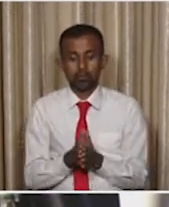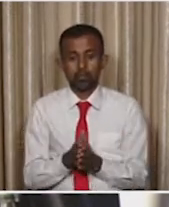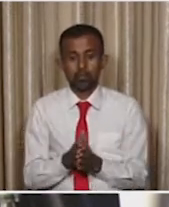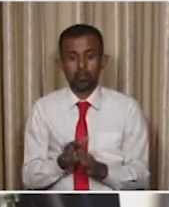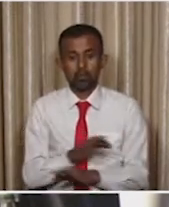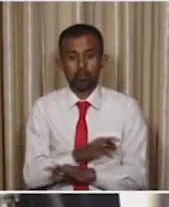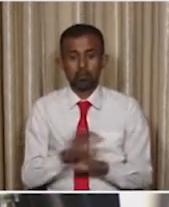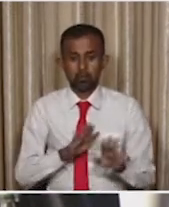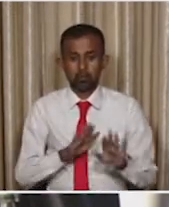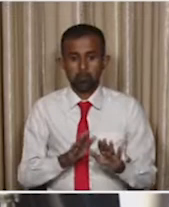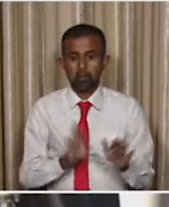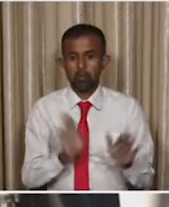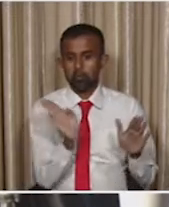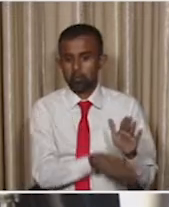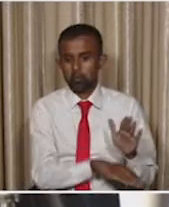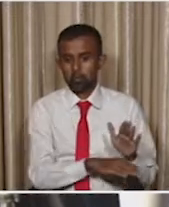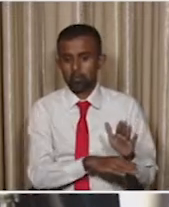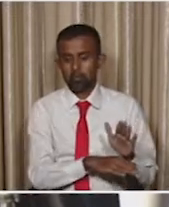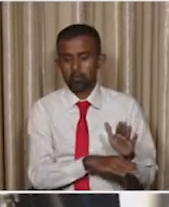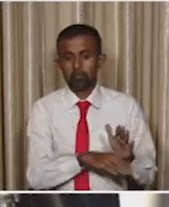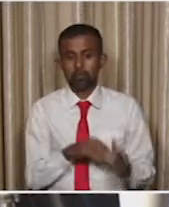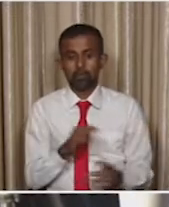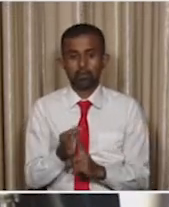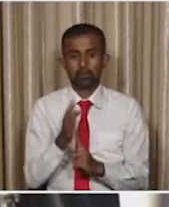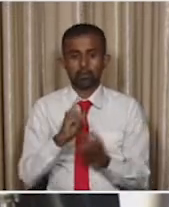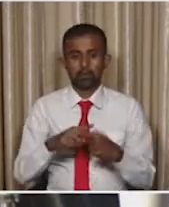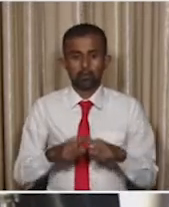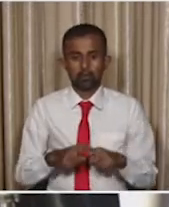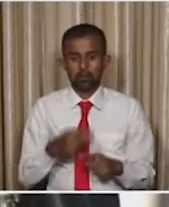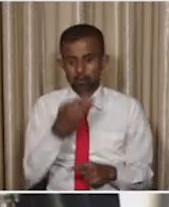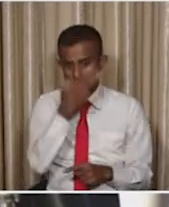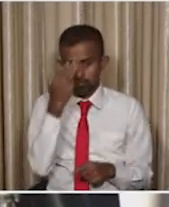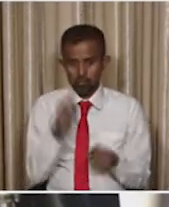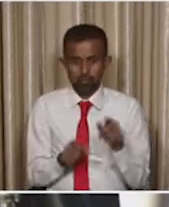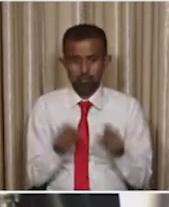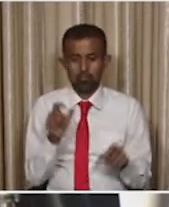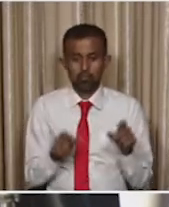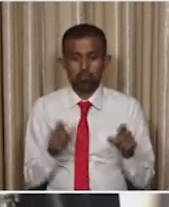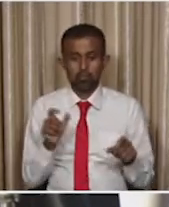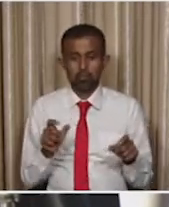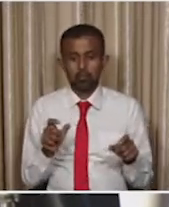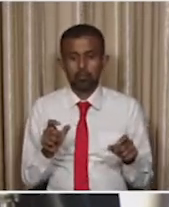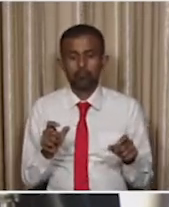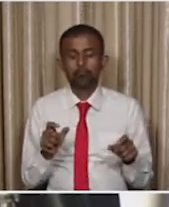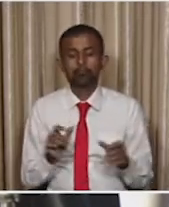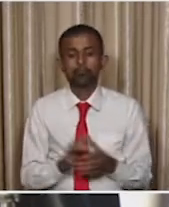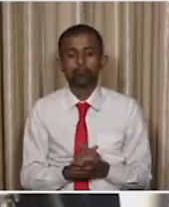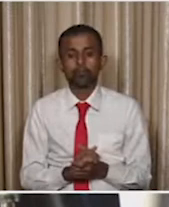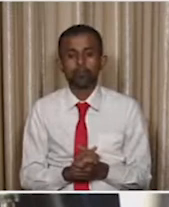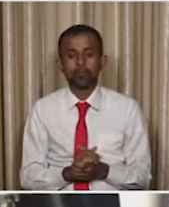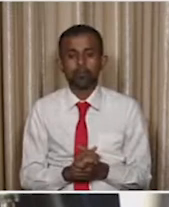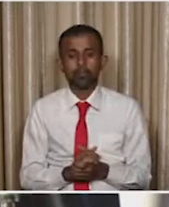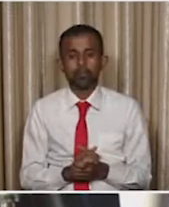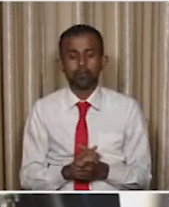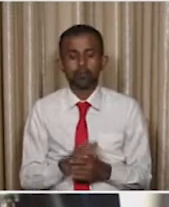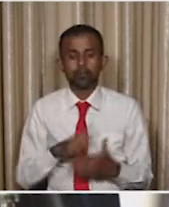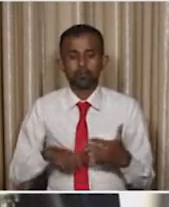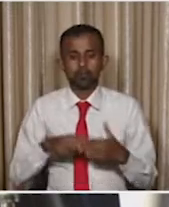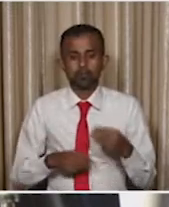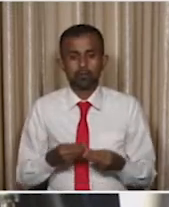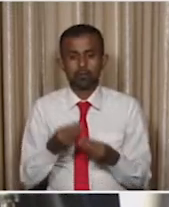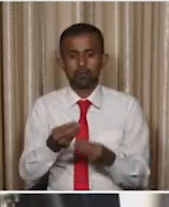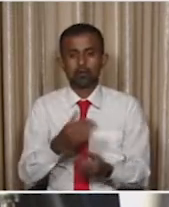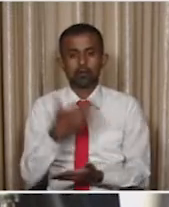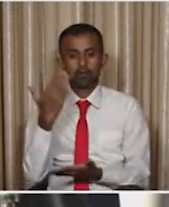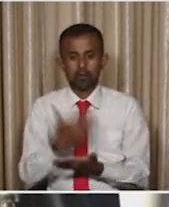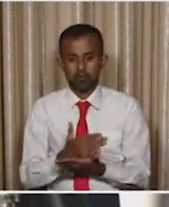தமிழர்கள் புறக்கணிக்க வேண்டும் என்ற முடிவை நாங்கள் எடுத்திருந்தோம் நாங்கள் நேரத்துக்கே அந்த முடிவுகளை எடுத்திருந்ததன் மூலம் இந்த வேட்பாளர்களுக்கு நாங்கள் ஒரு சந்தர்ப்பத்தை